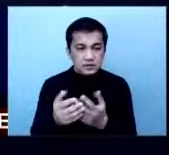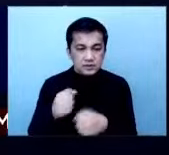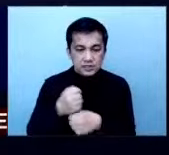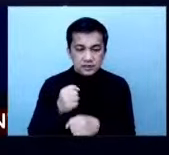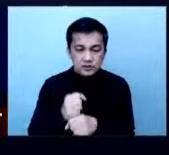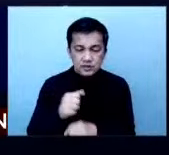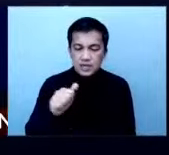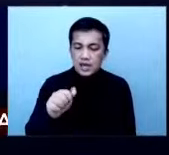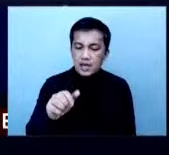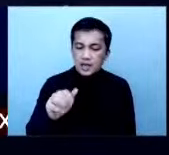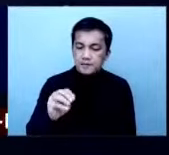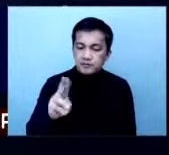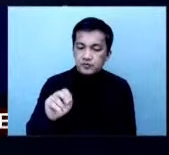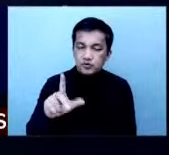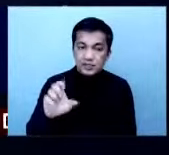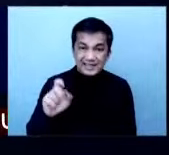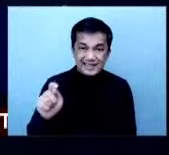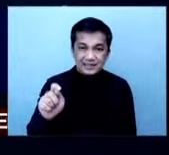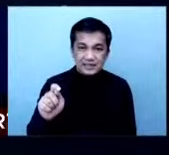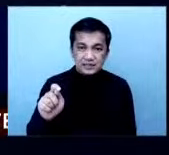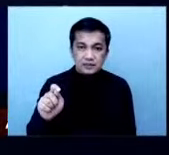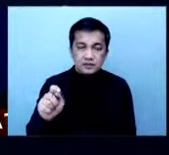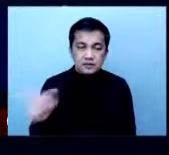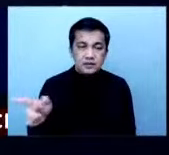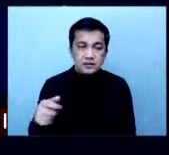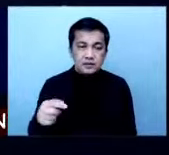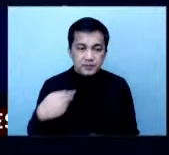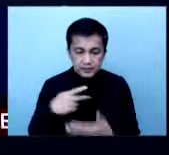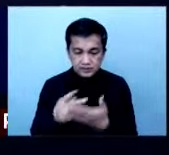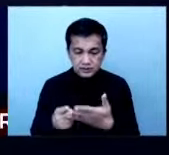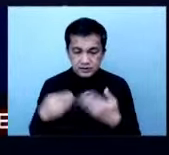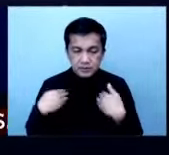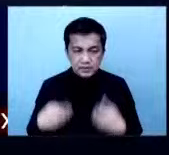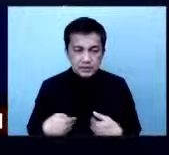anting-anting ang ilang parte ng katawan ng bata